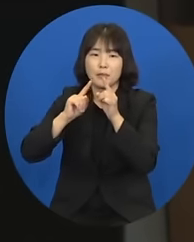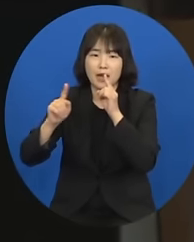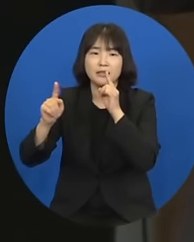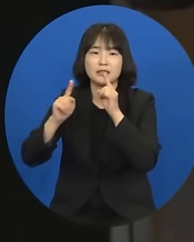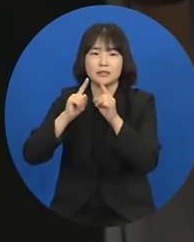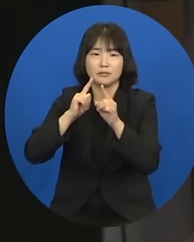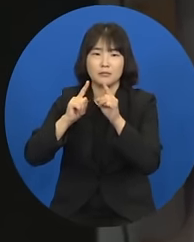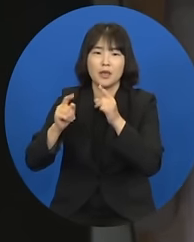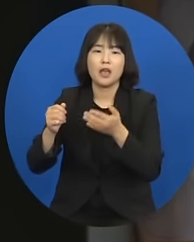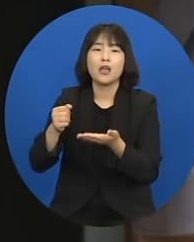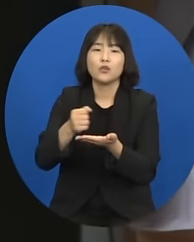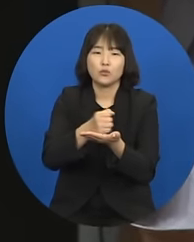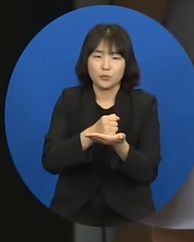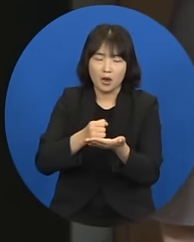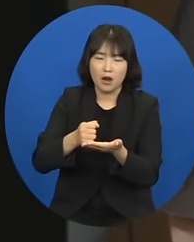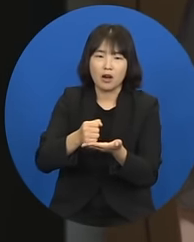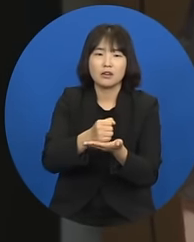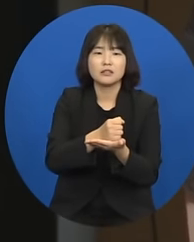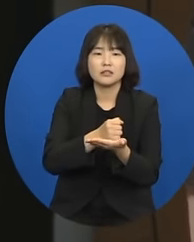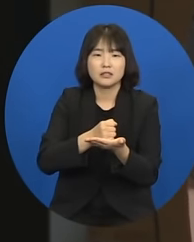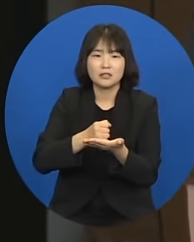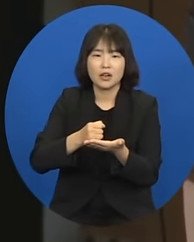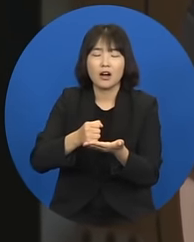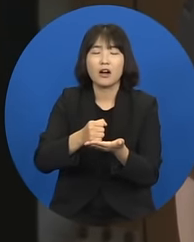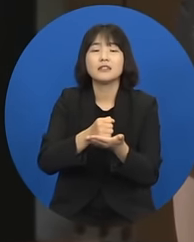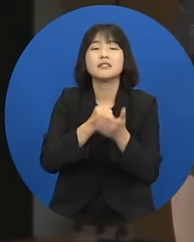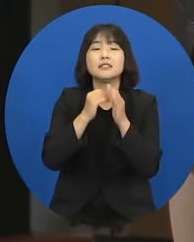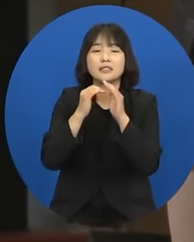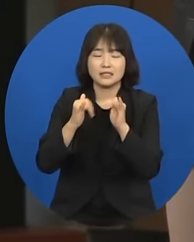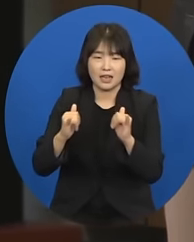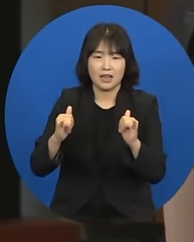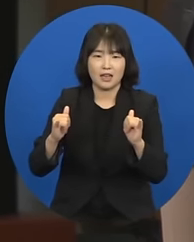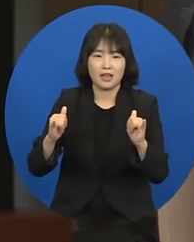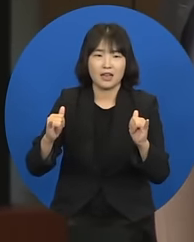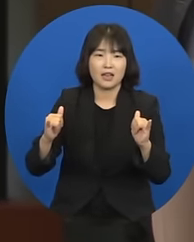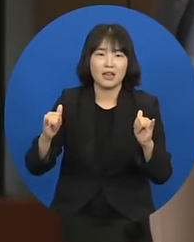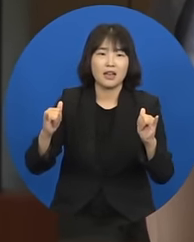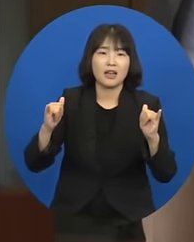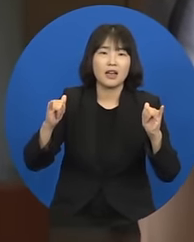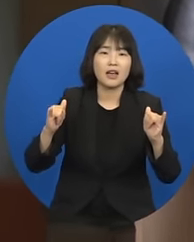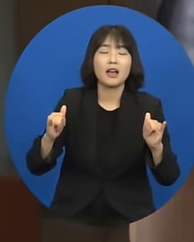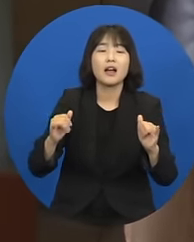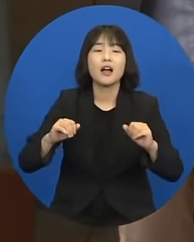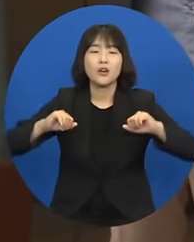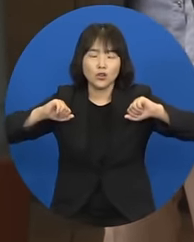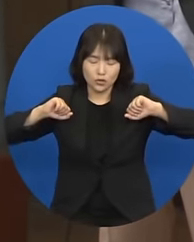하나님 말씀에 운명을 거는 자